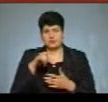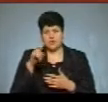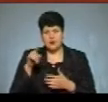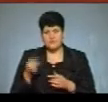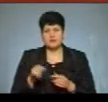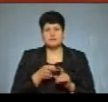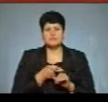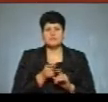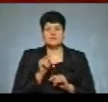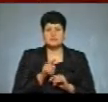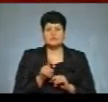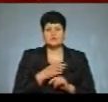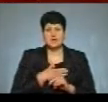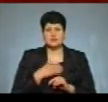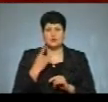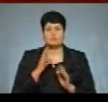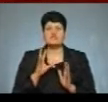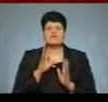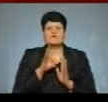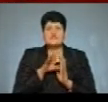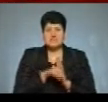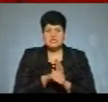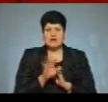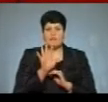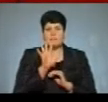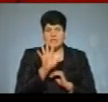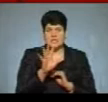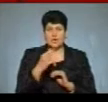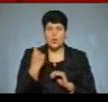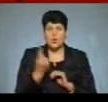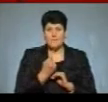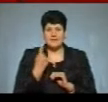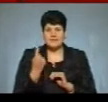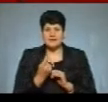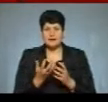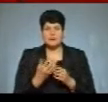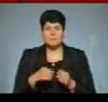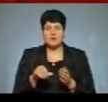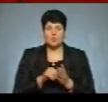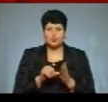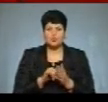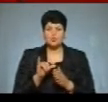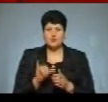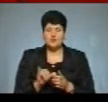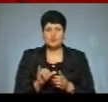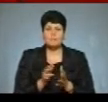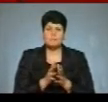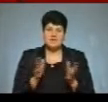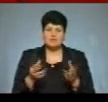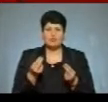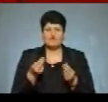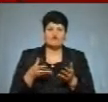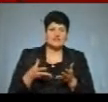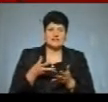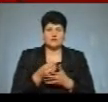стосовно того, що наша область увійшла в п'ятірку областей, які беруть участь у більшому фінансуванні від